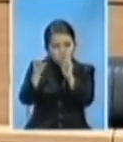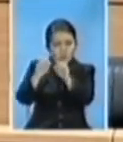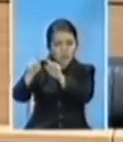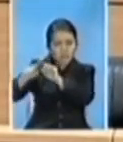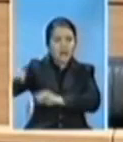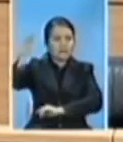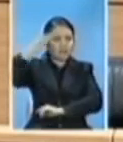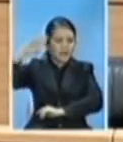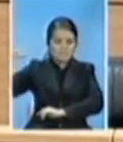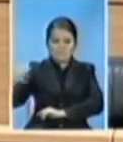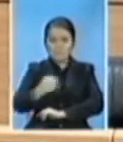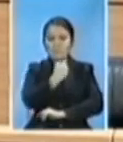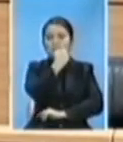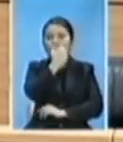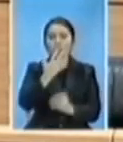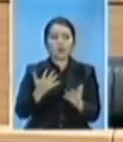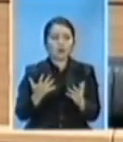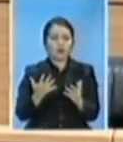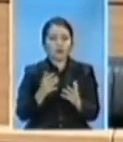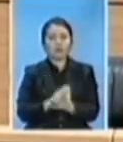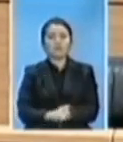มือทหารเกือบทั้งประเทศ